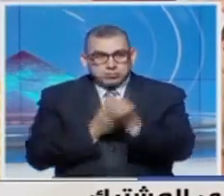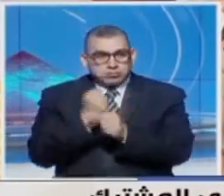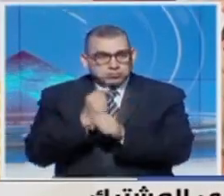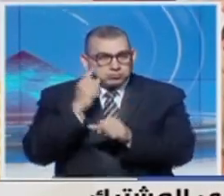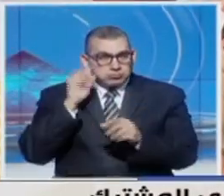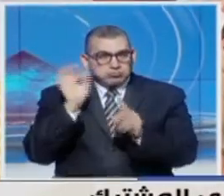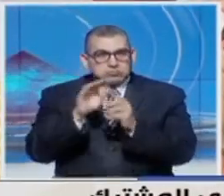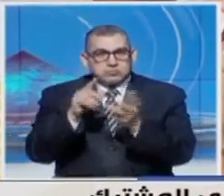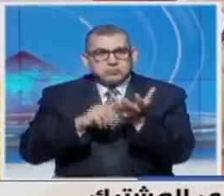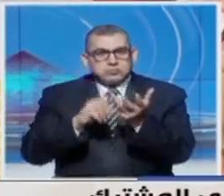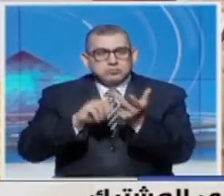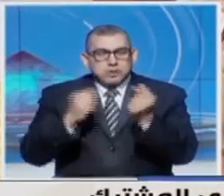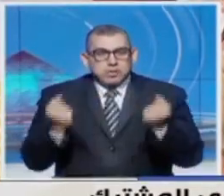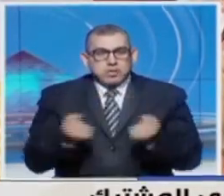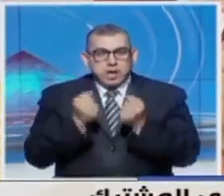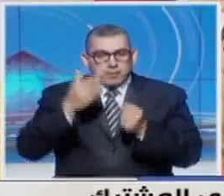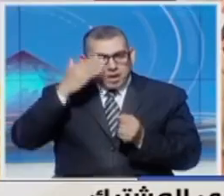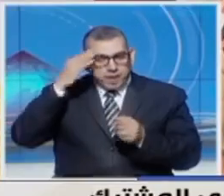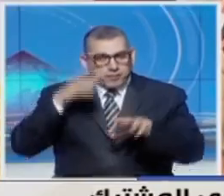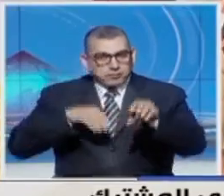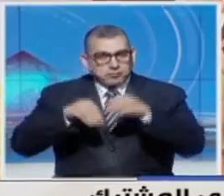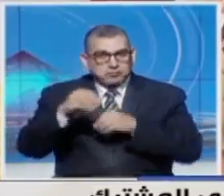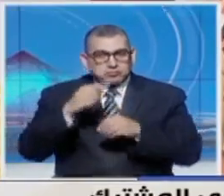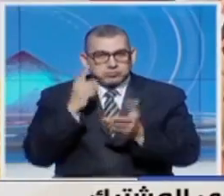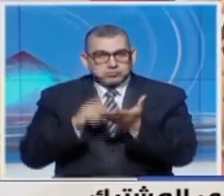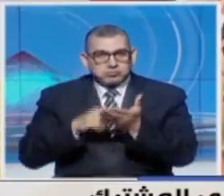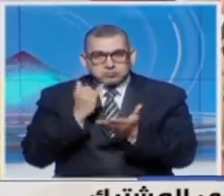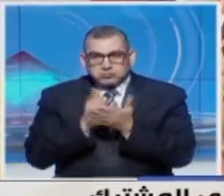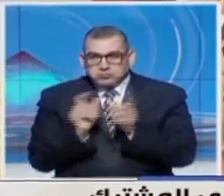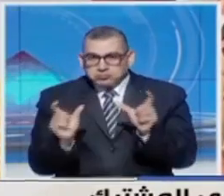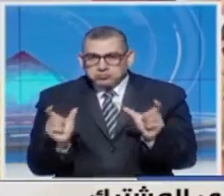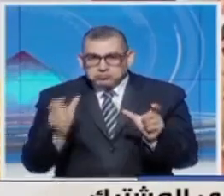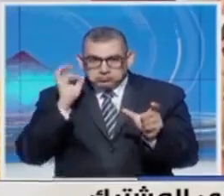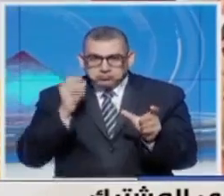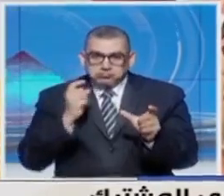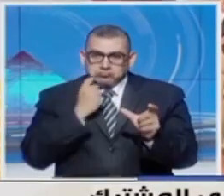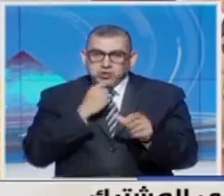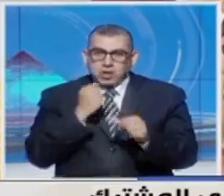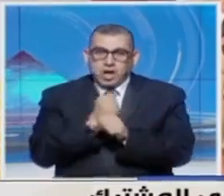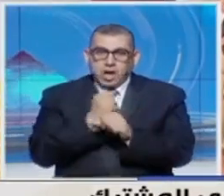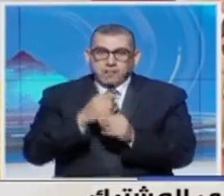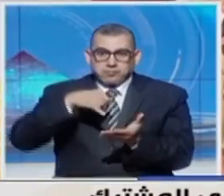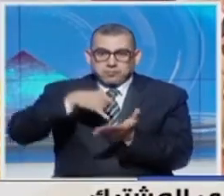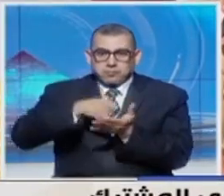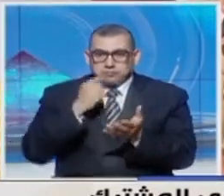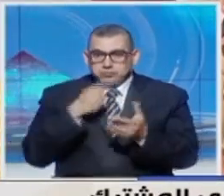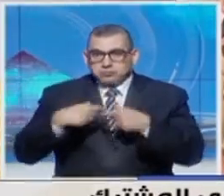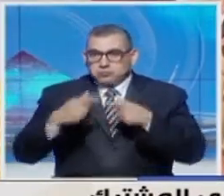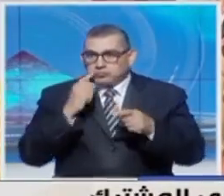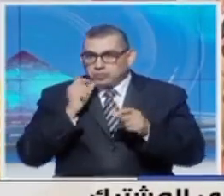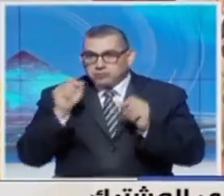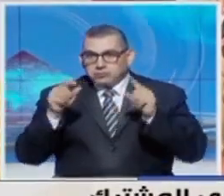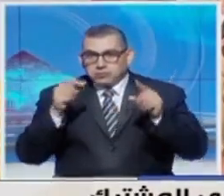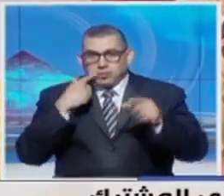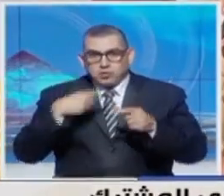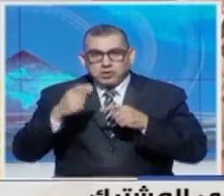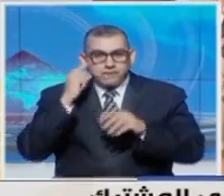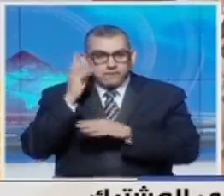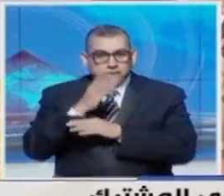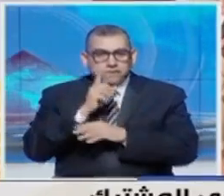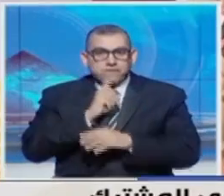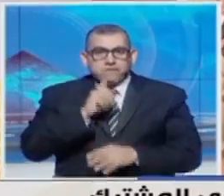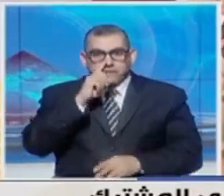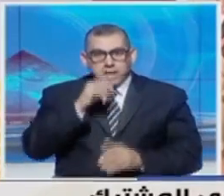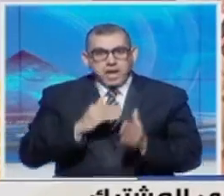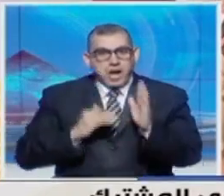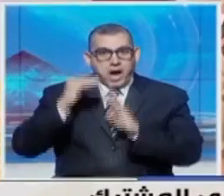هذا التدريب، سواء موضوعات للقيادة والسيطرة على مستوى مراكز القيادة، أو سواء موضوعات تكتيكية في تنفيذ